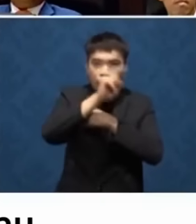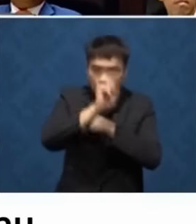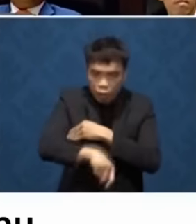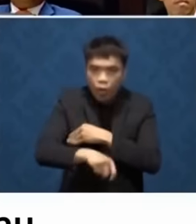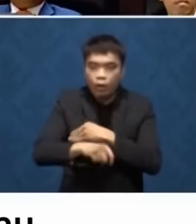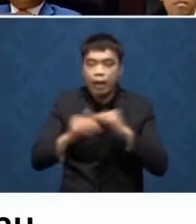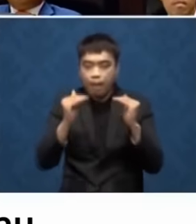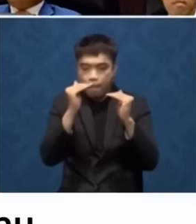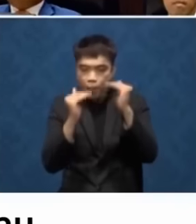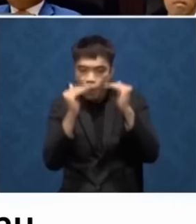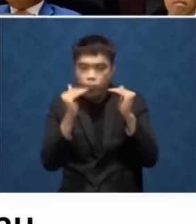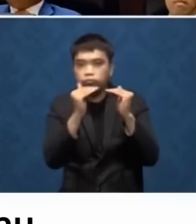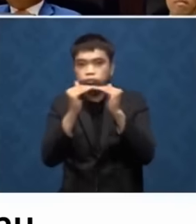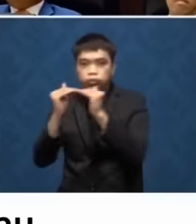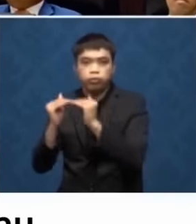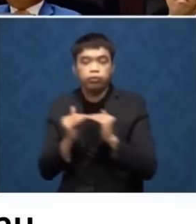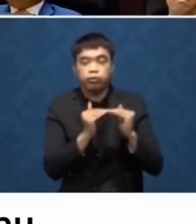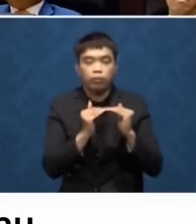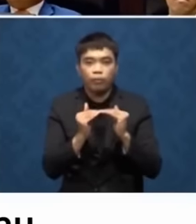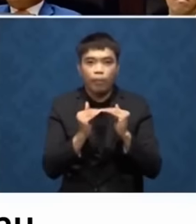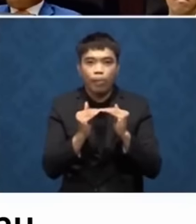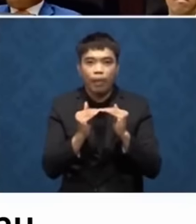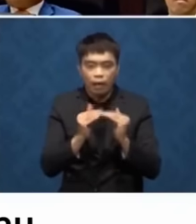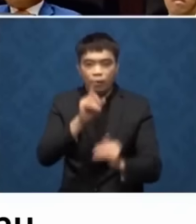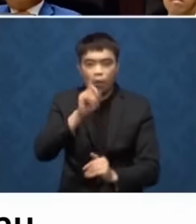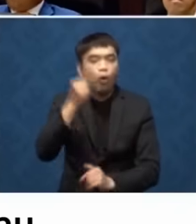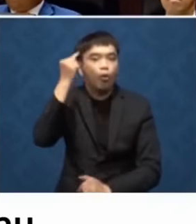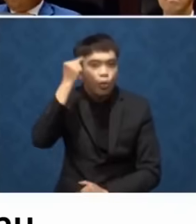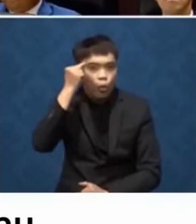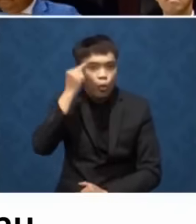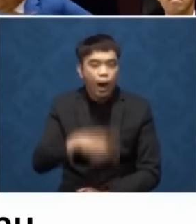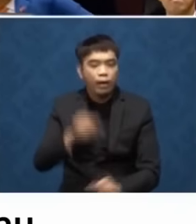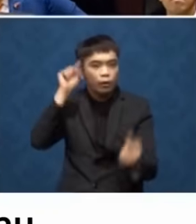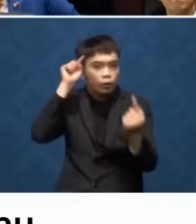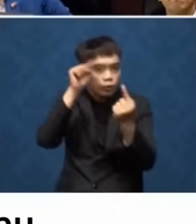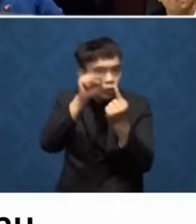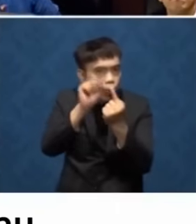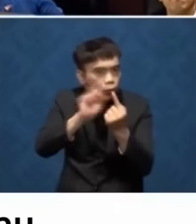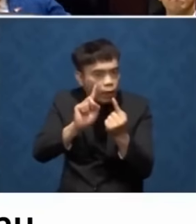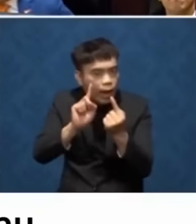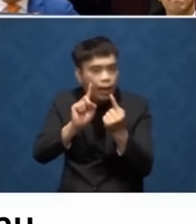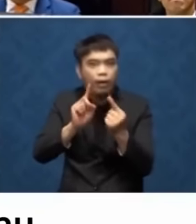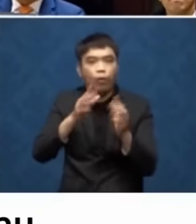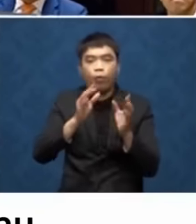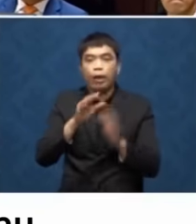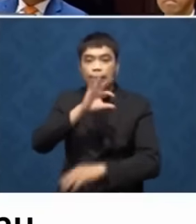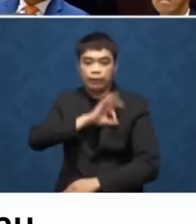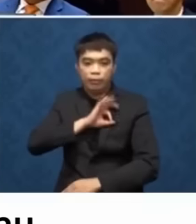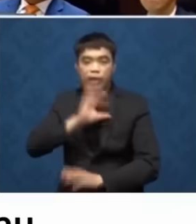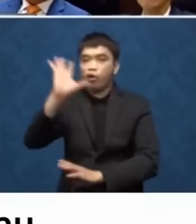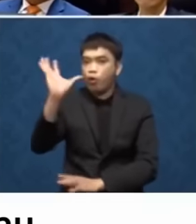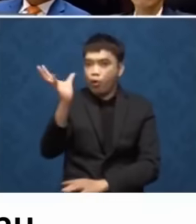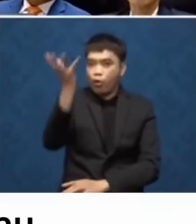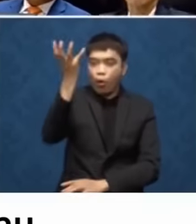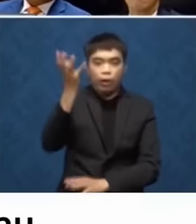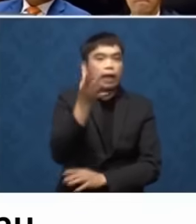องมีบาลานซ์และเราจะต้องรู้ว่าเมื่อไหร่ก็ตามที่เราจะต้องเน้นหลักการความเป็นหนึ่งในสมาชิกของโลกใบนี้